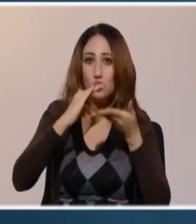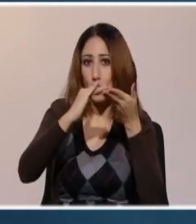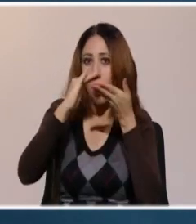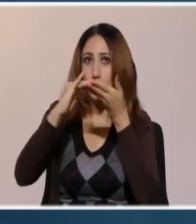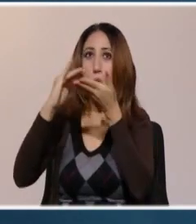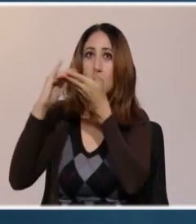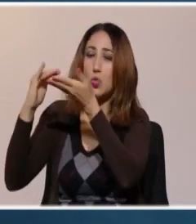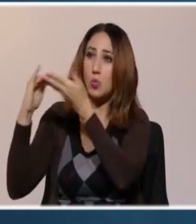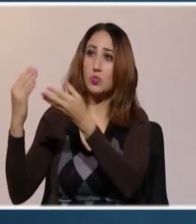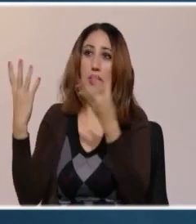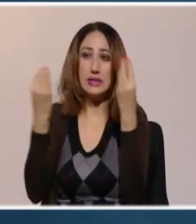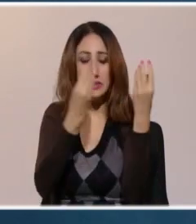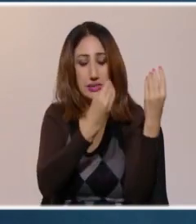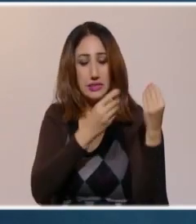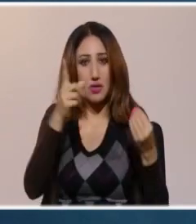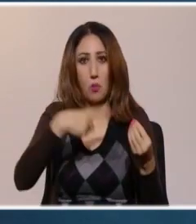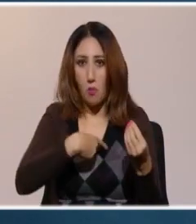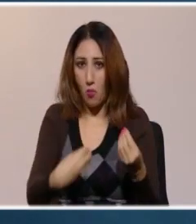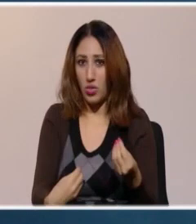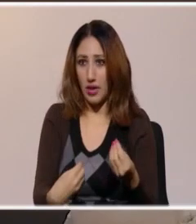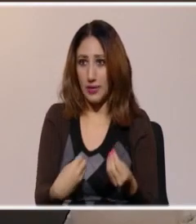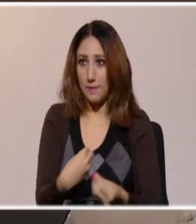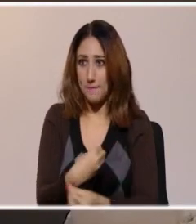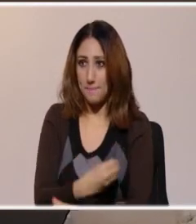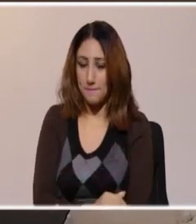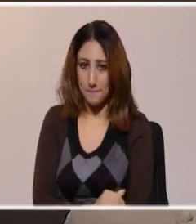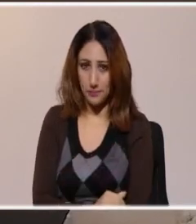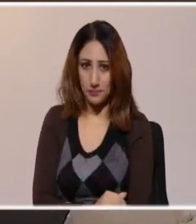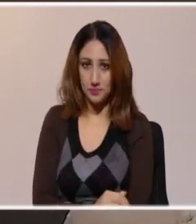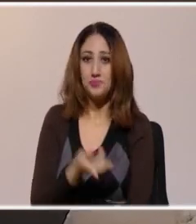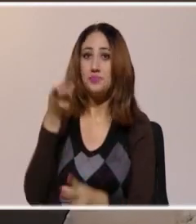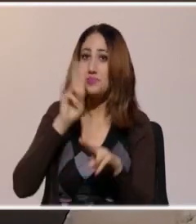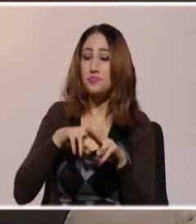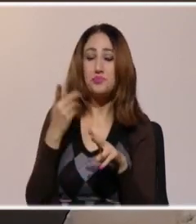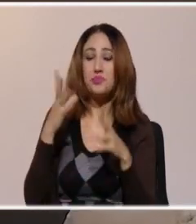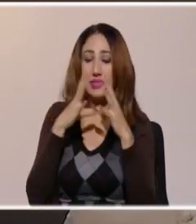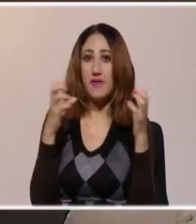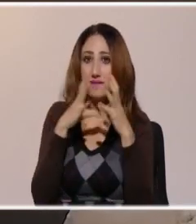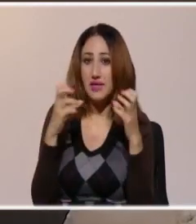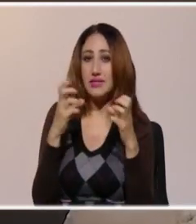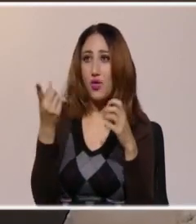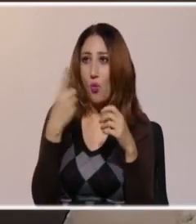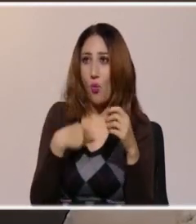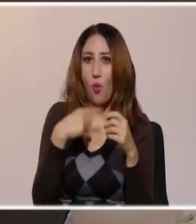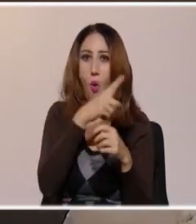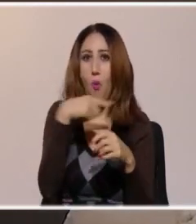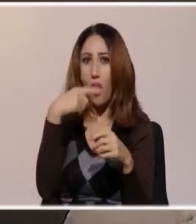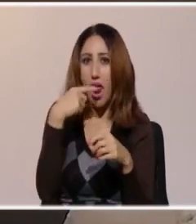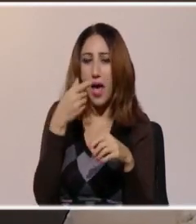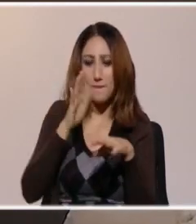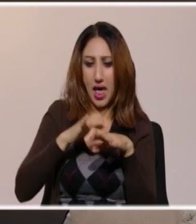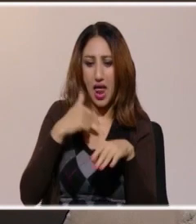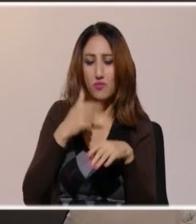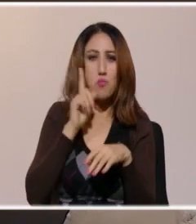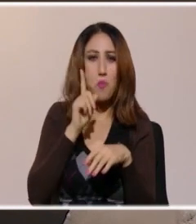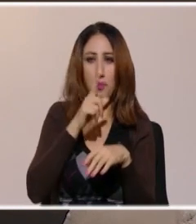بر بكل الناس. ايه ده؟ احكي لي يا دلال، يعني احكي لي يا دلال، انا عارف تفاصيل كتير بس احكيها، لان هو ما بيحبش يتكلم عن